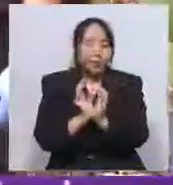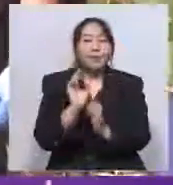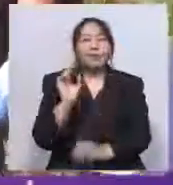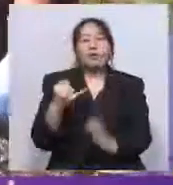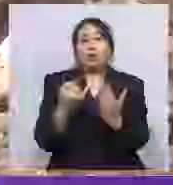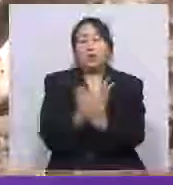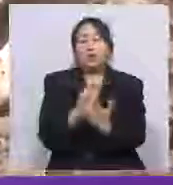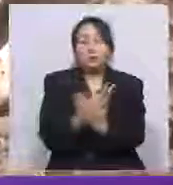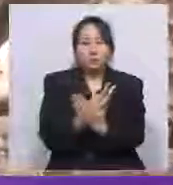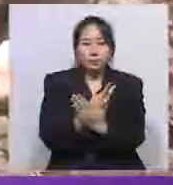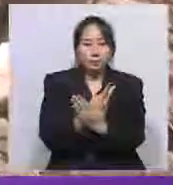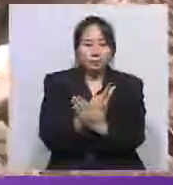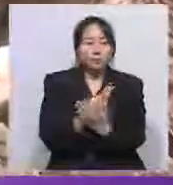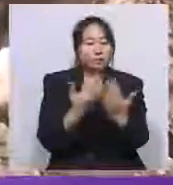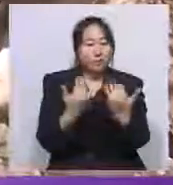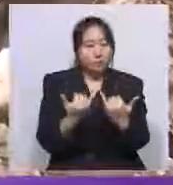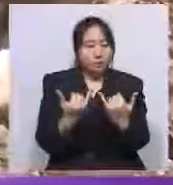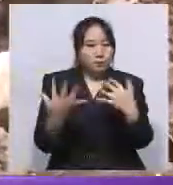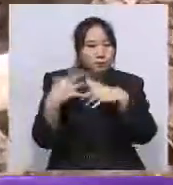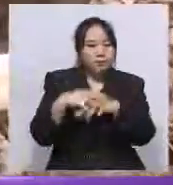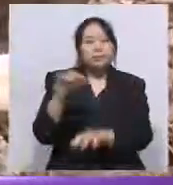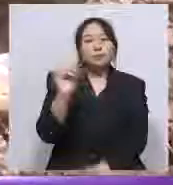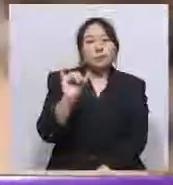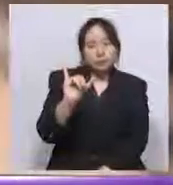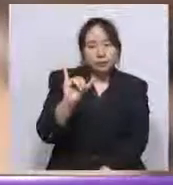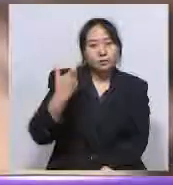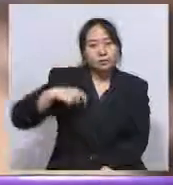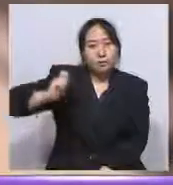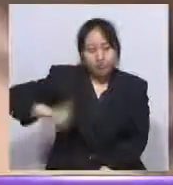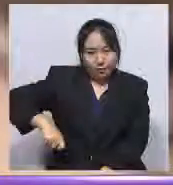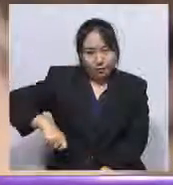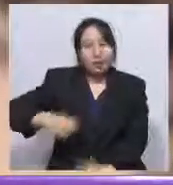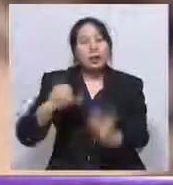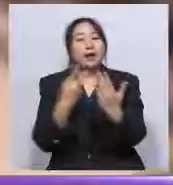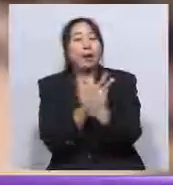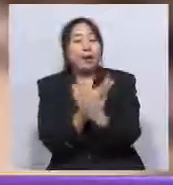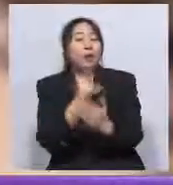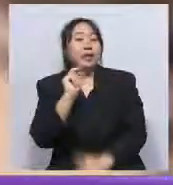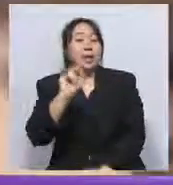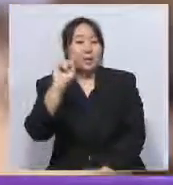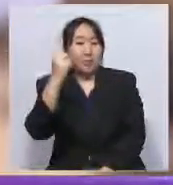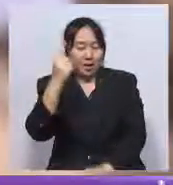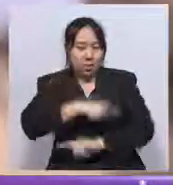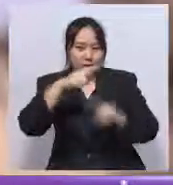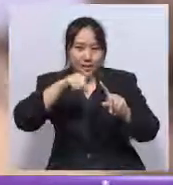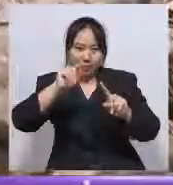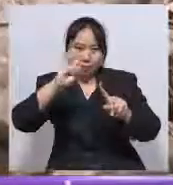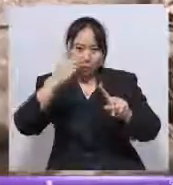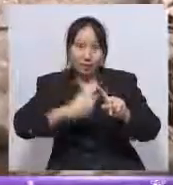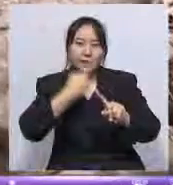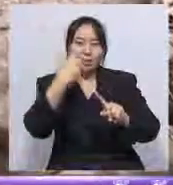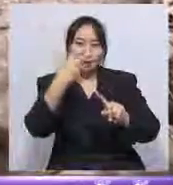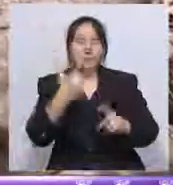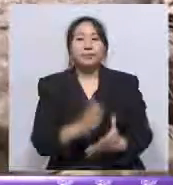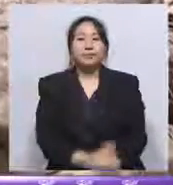ผาภูมิจังหวัดกาญจนบุรียังไม่มีการประสานมาและศาลจังหวัดทองผาภูมิจะนัดอีกครั้งคือ26มีนาคมค่ะ